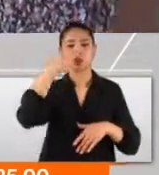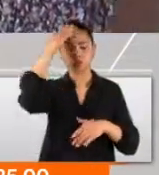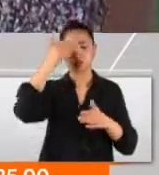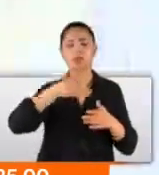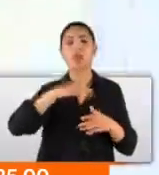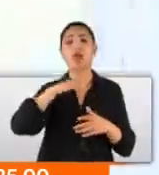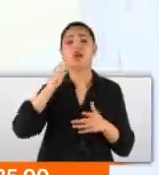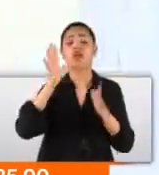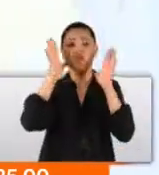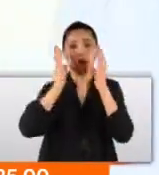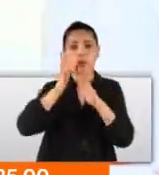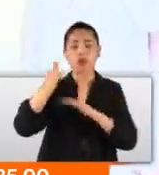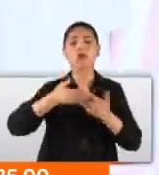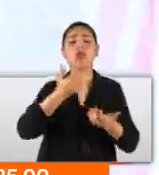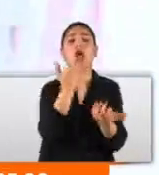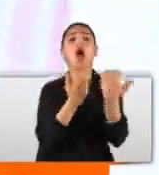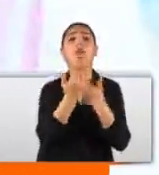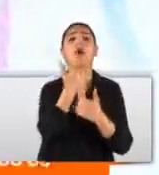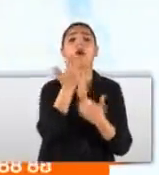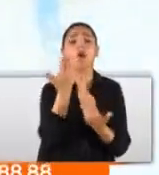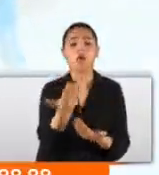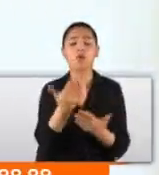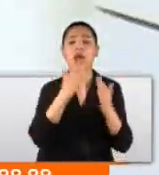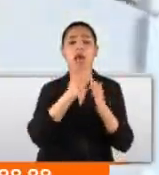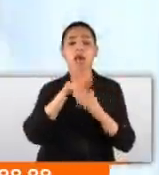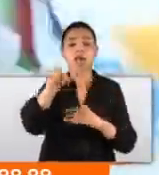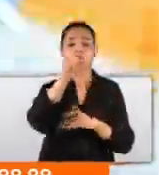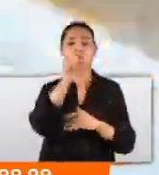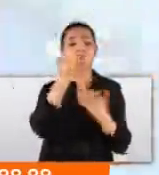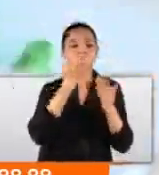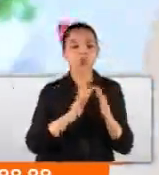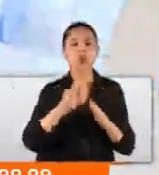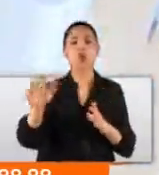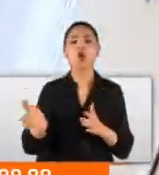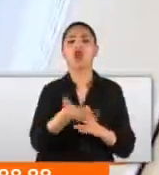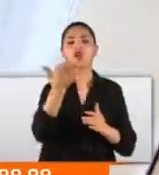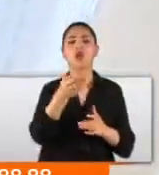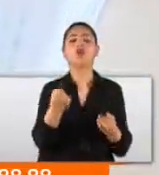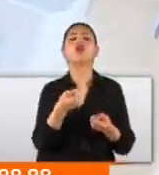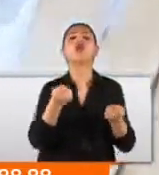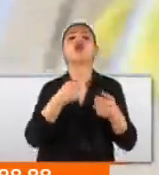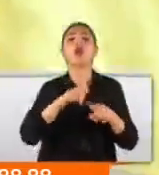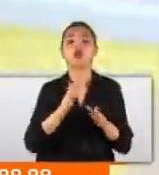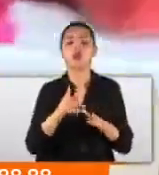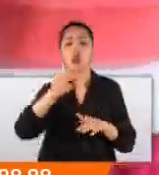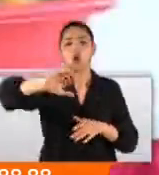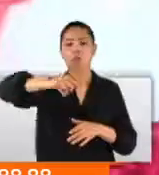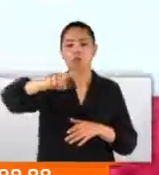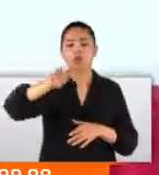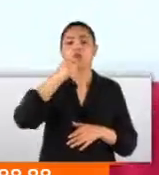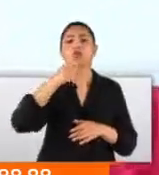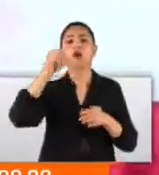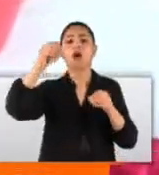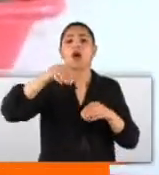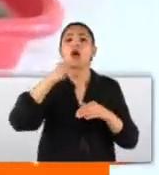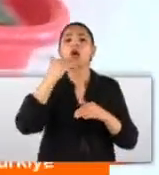gideceğiz abdest alamıyoruz evlerde durum daha da içler acısı Çünkü solmadı için çamaşır makineleri çalışmıyor ve musluklardan da